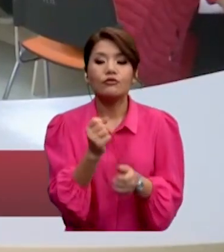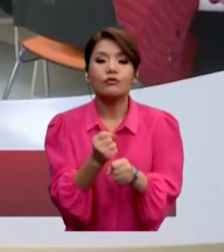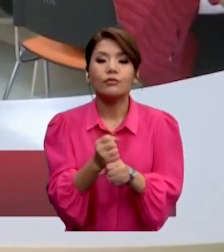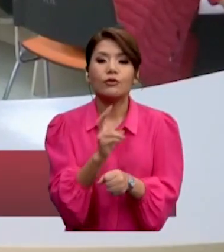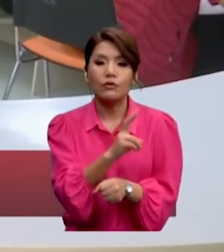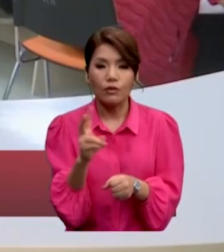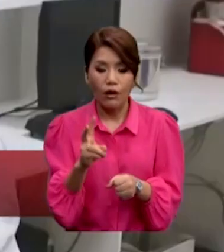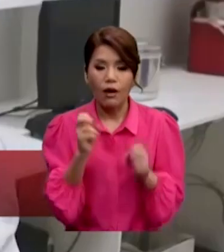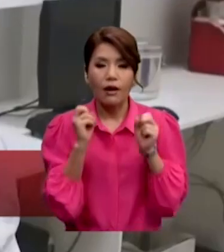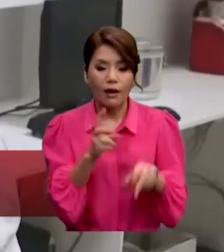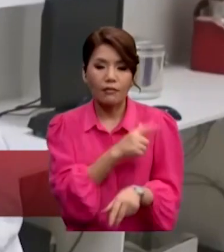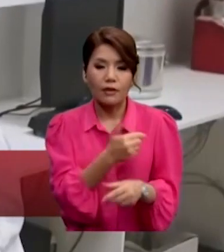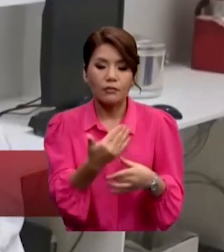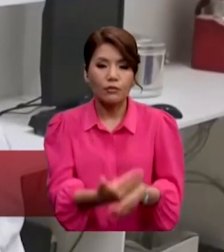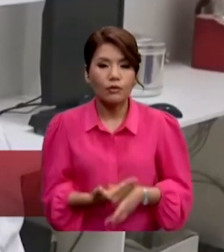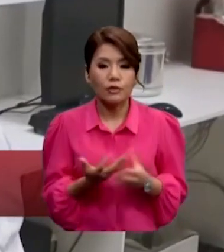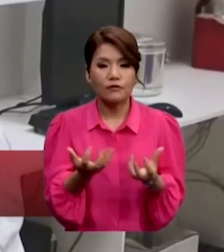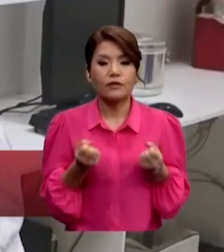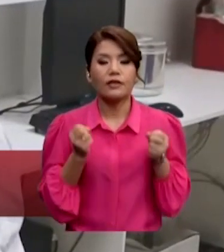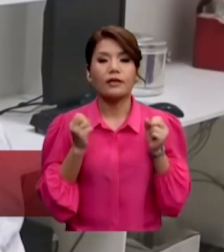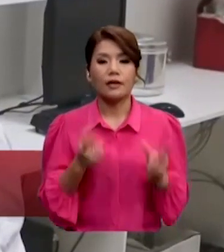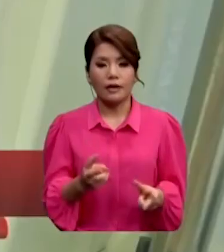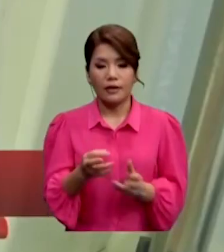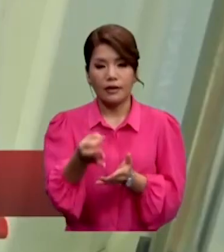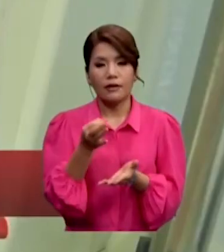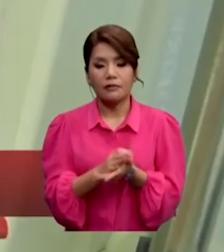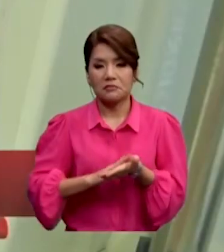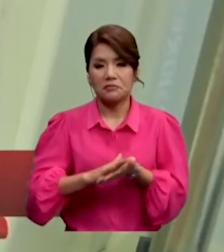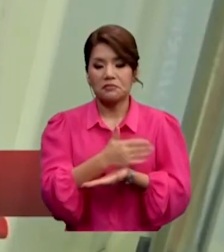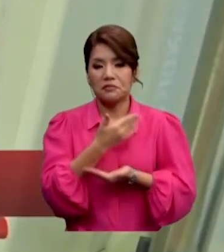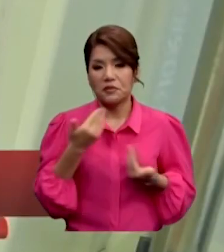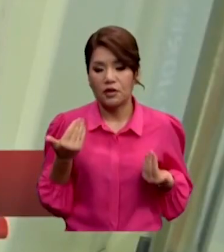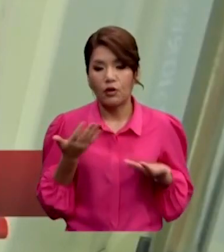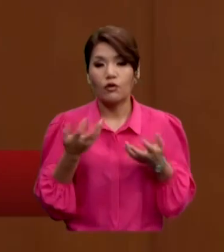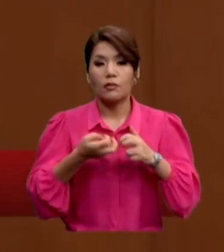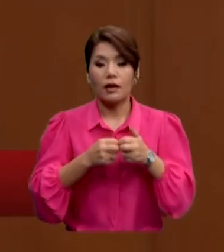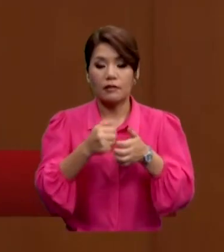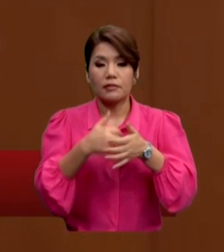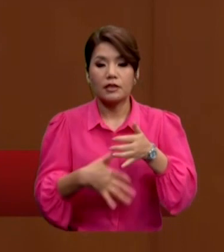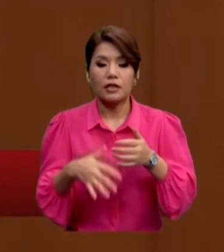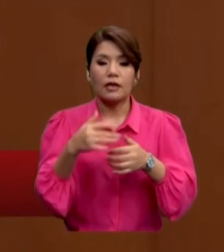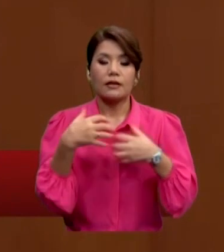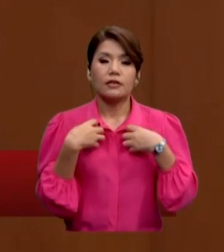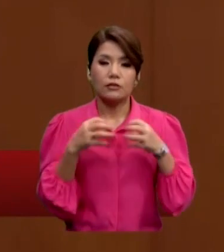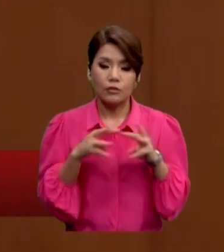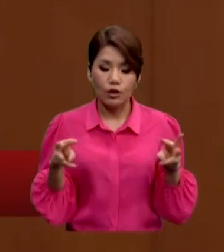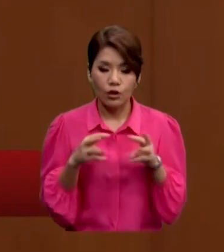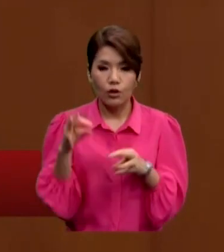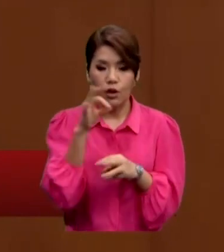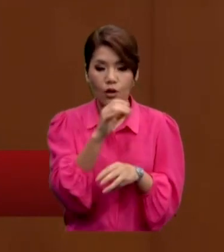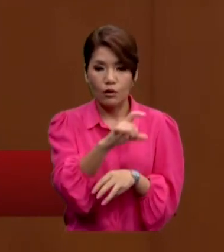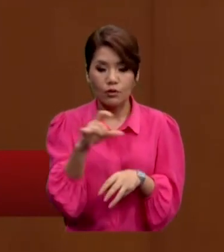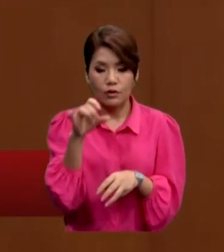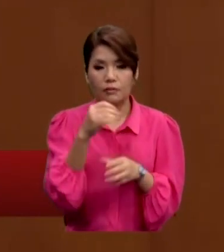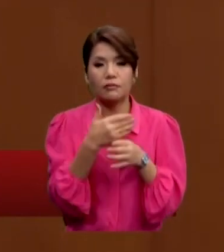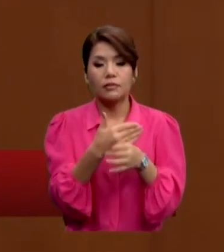және олар қалай медициналық қызмет алады деген сұрақтарға жауап жоқ. Осы проблеманы шешу бойынша денсаулық сақтау министрлігі осы санаттағы азаматтар